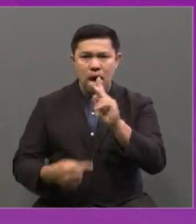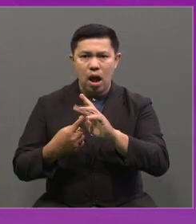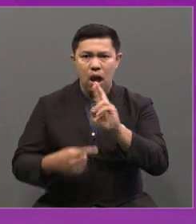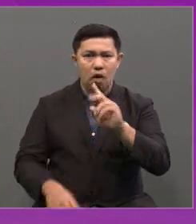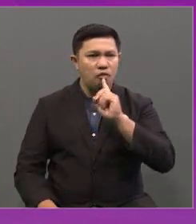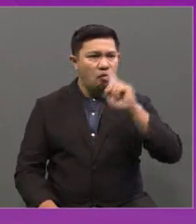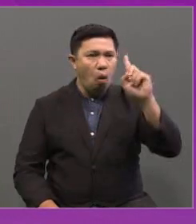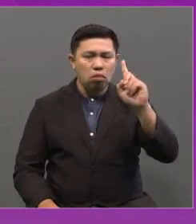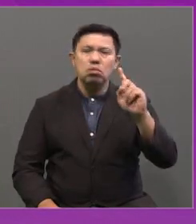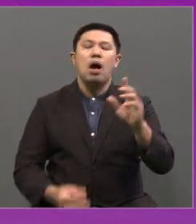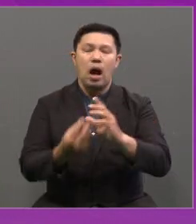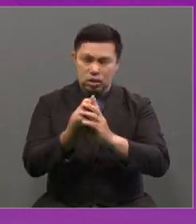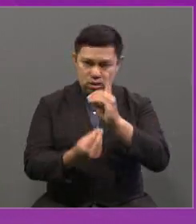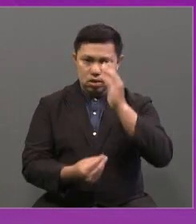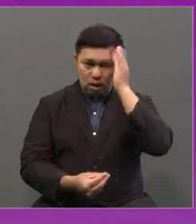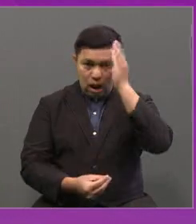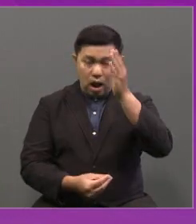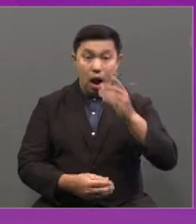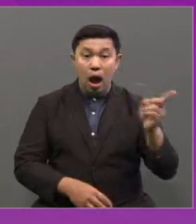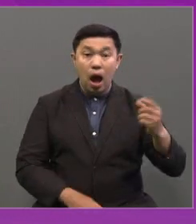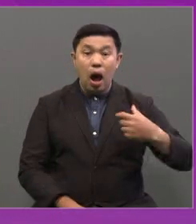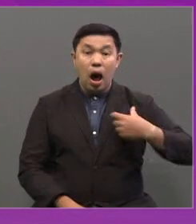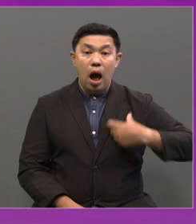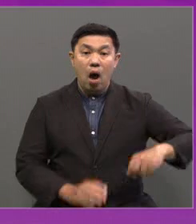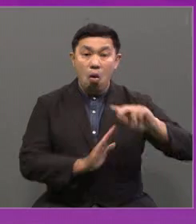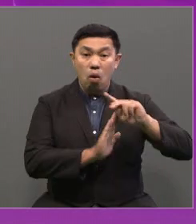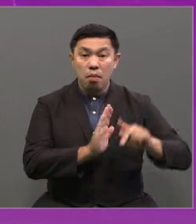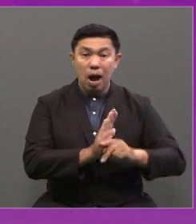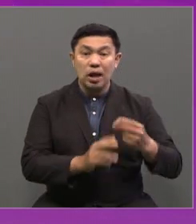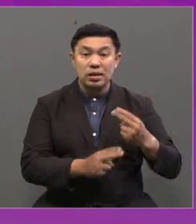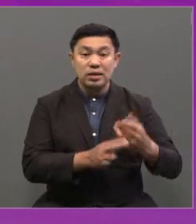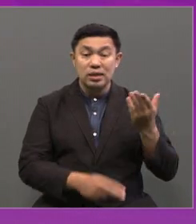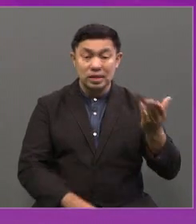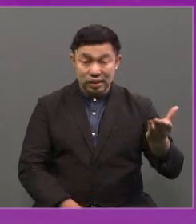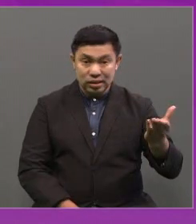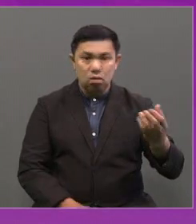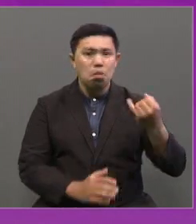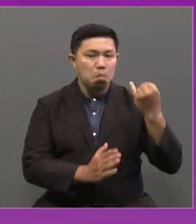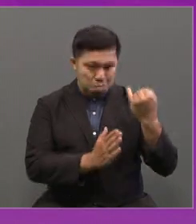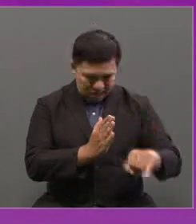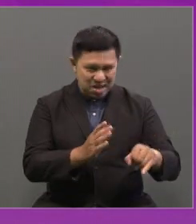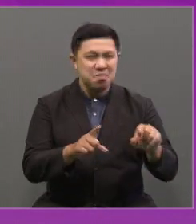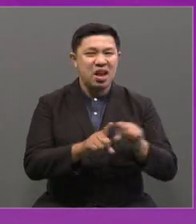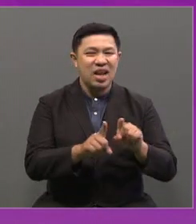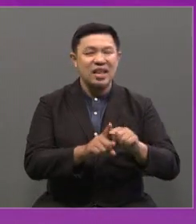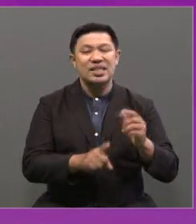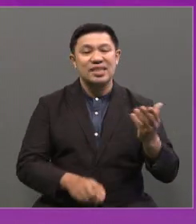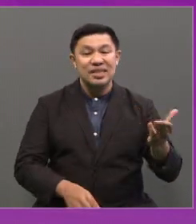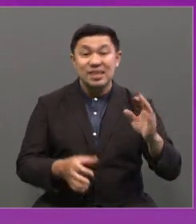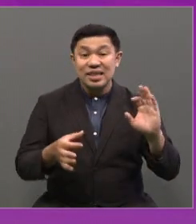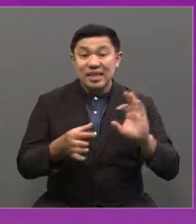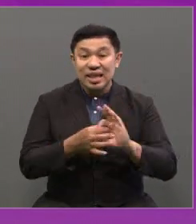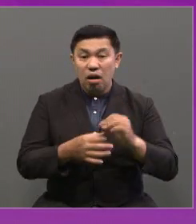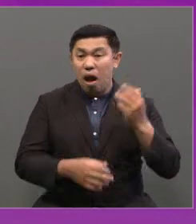ครับขณะที่ตอนนี้เนี่ยทนายพัฒน์ทนายความของแอมเองเนี่ยก็กลายเป็นผู้ต้องหาของอีกคดีหนึ่ง